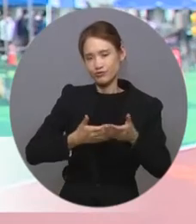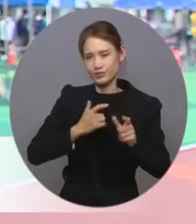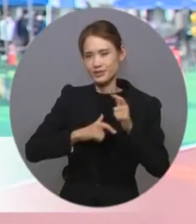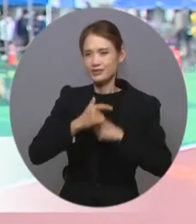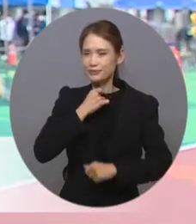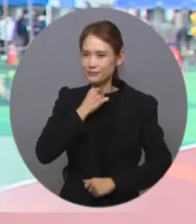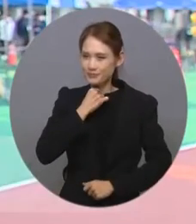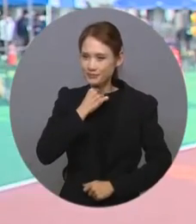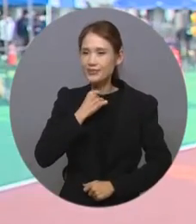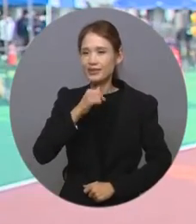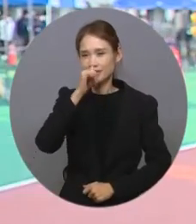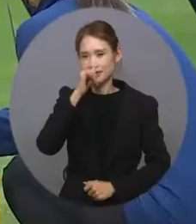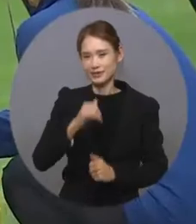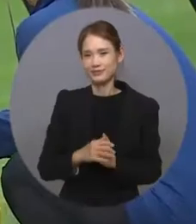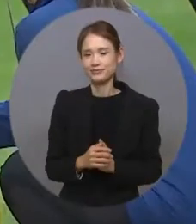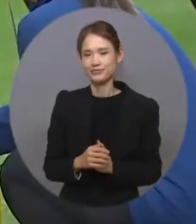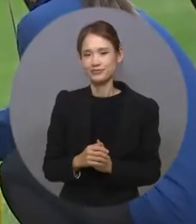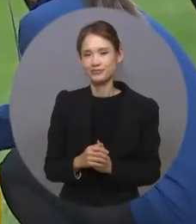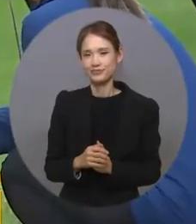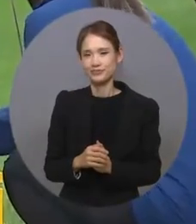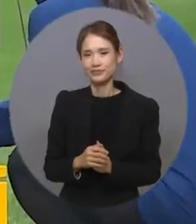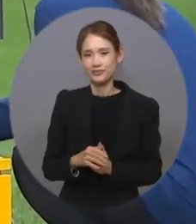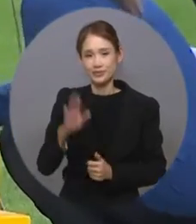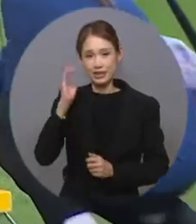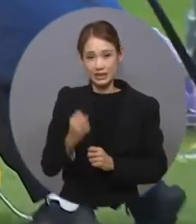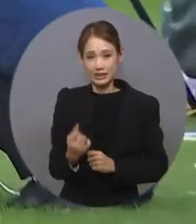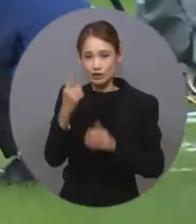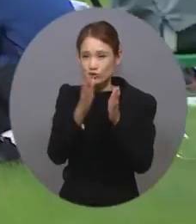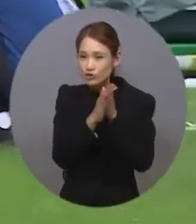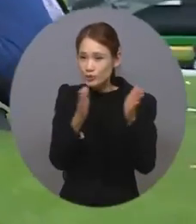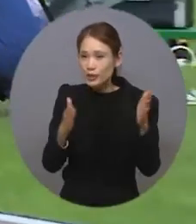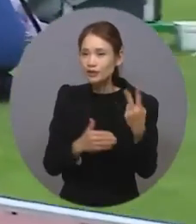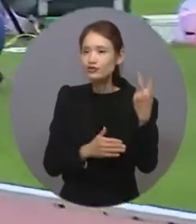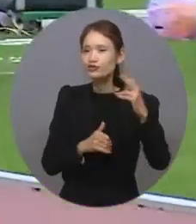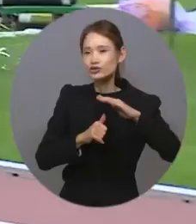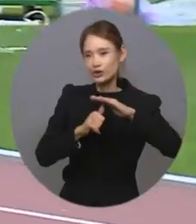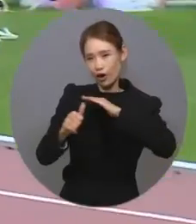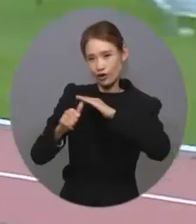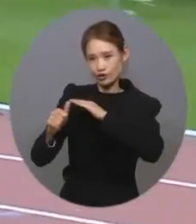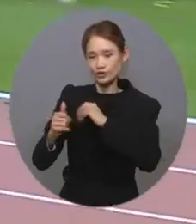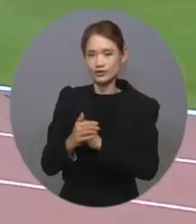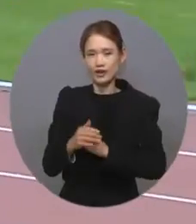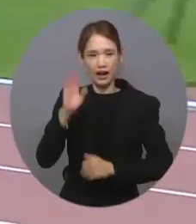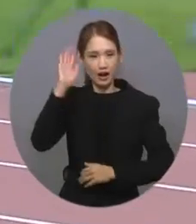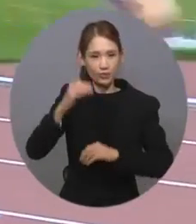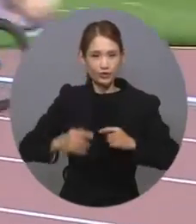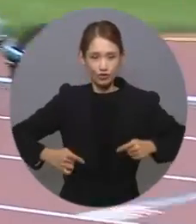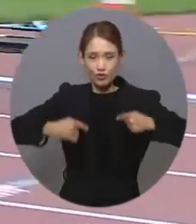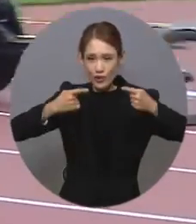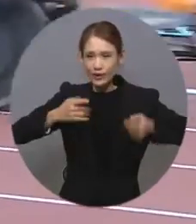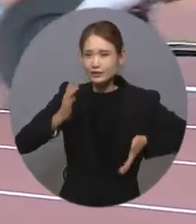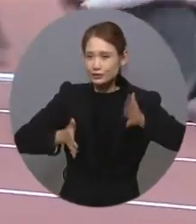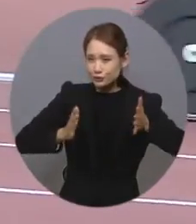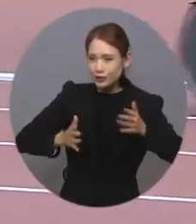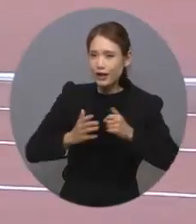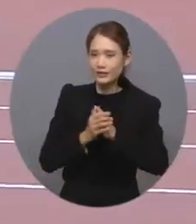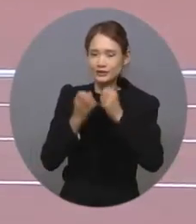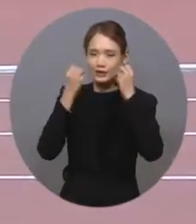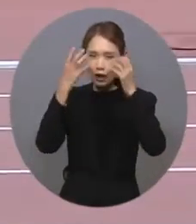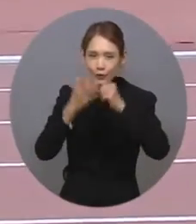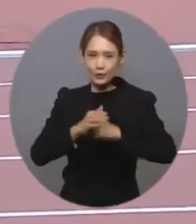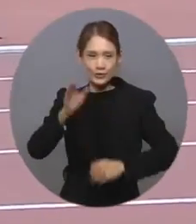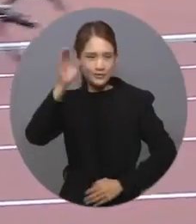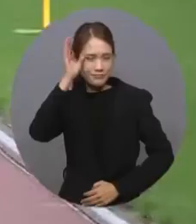늘 있습니다. 이제 출발점에선 두 선수. 앞으로 휠체어 육상에 불러일으킬 새로운